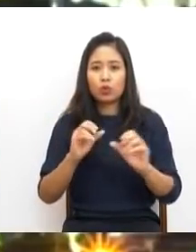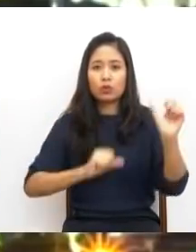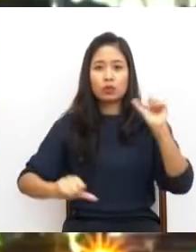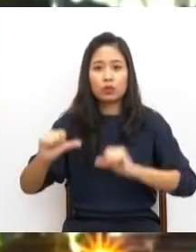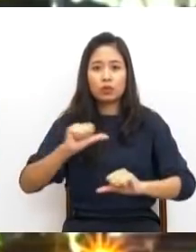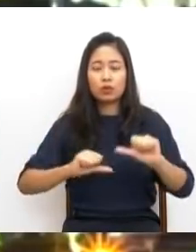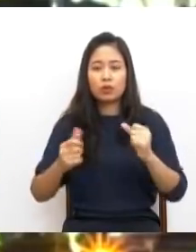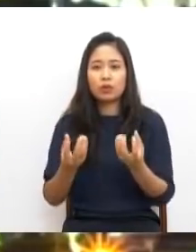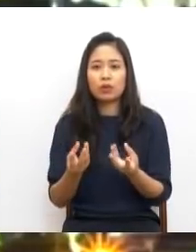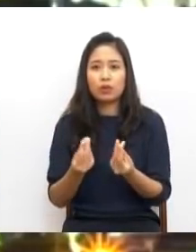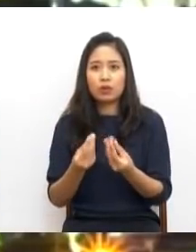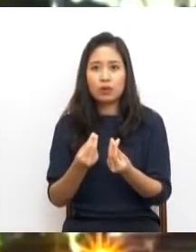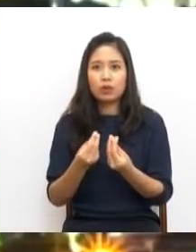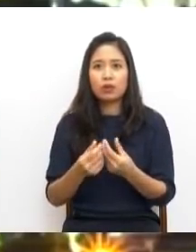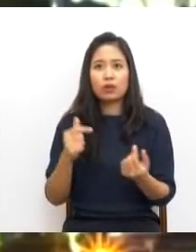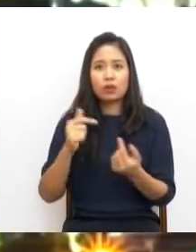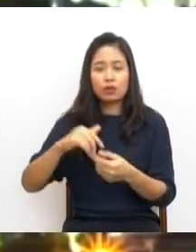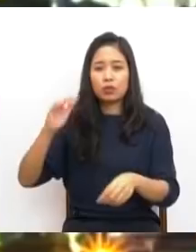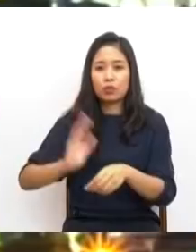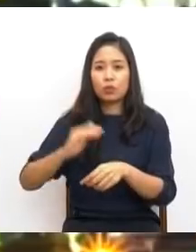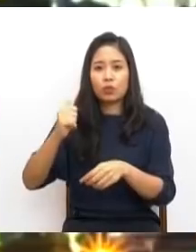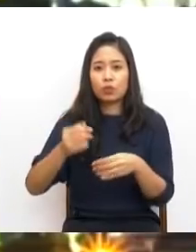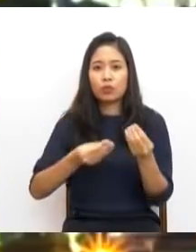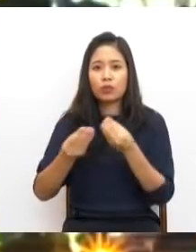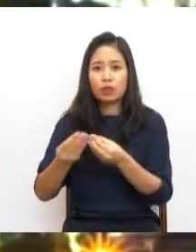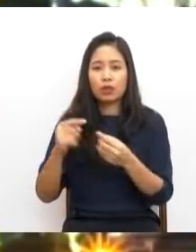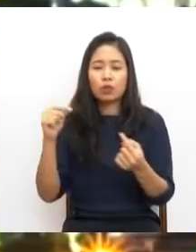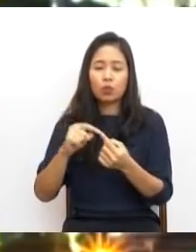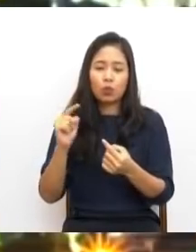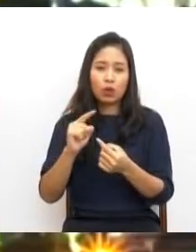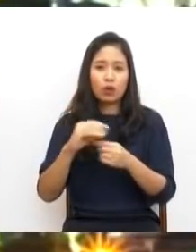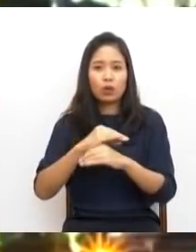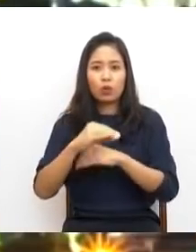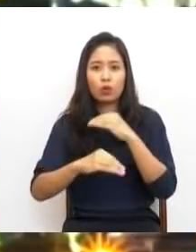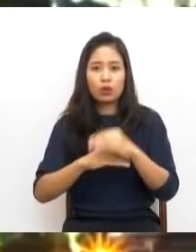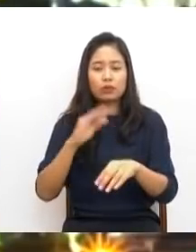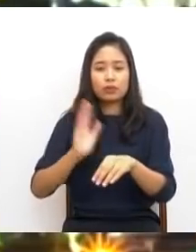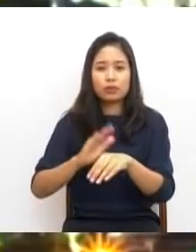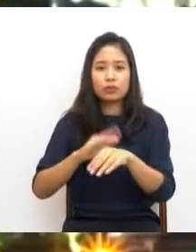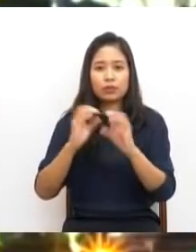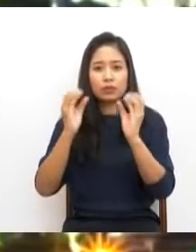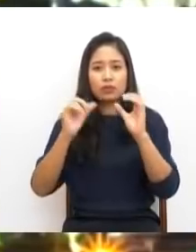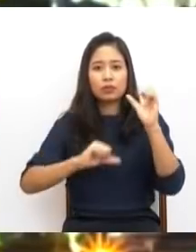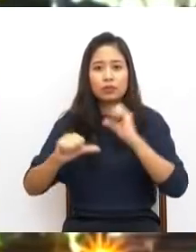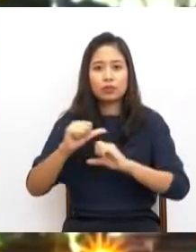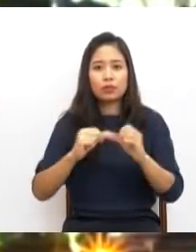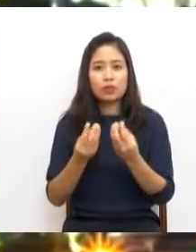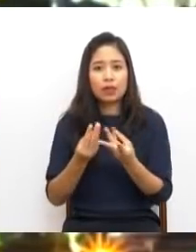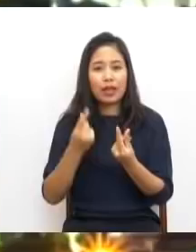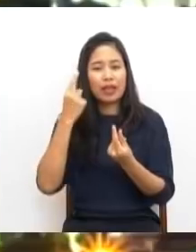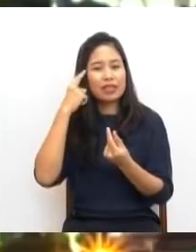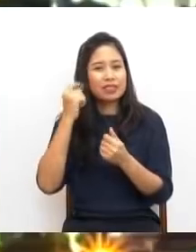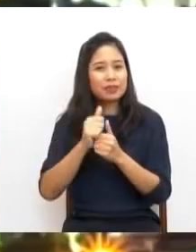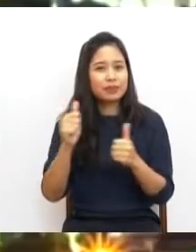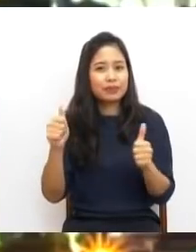สตร์คณิตศาสตร์แล้วก็คอมพิวเตอร์นะคะนั่นก็คือโครงการชวนครูวิทย์คณิตมาคิดให้ว้าวในปีที่4นะค